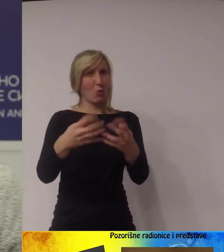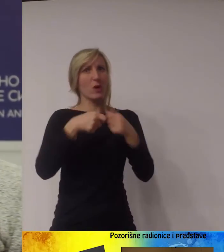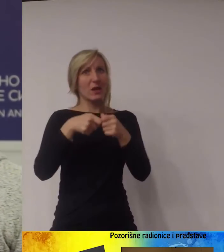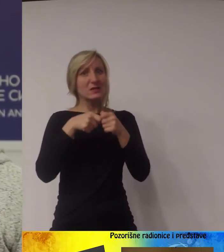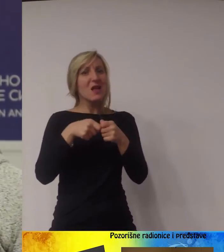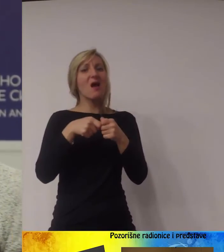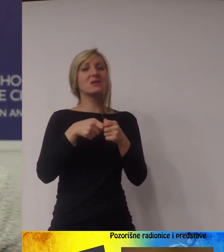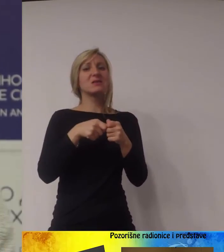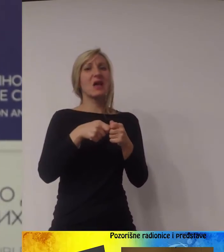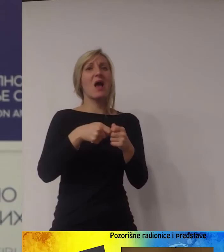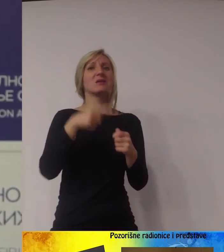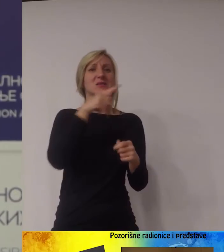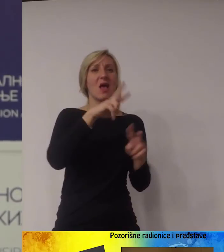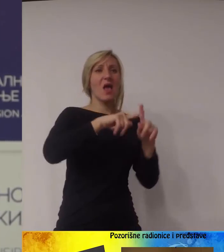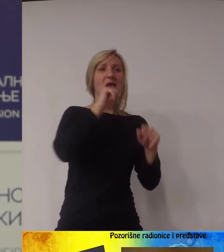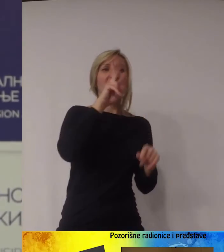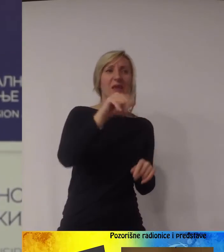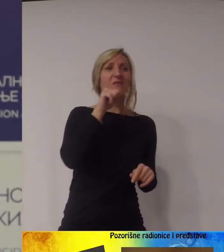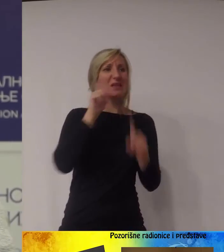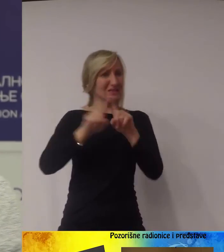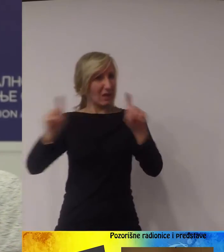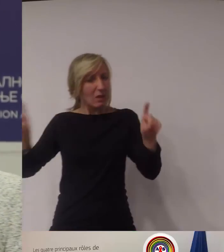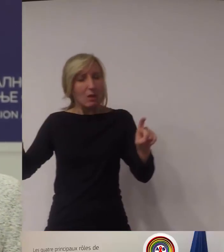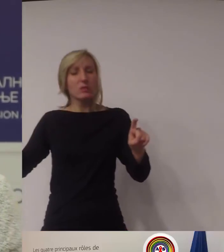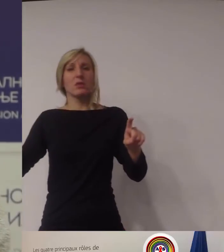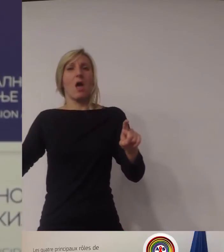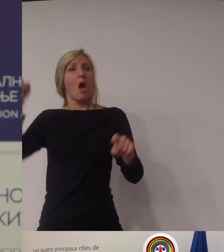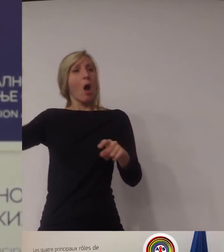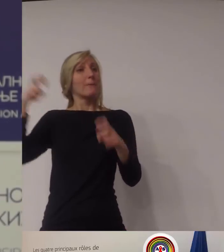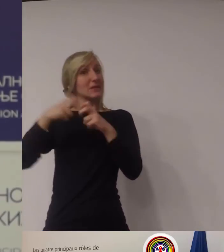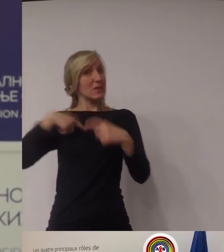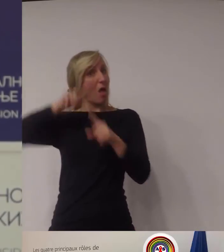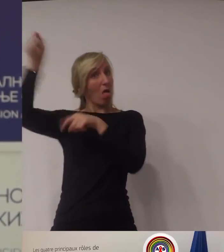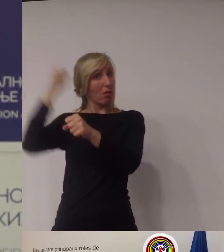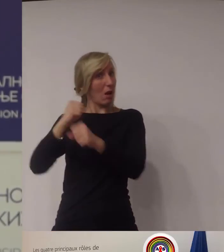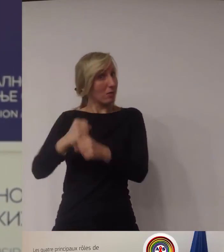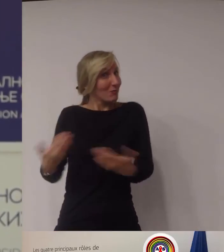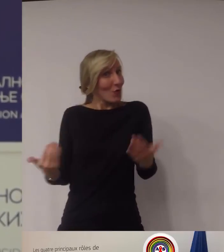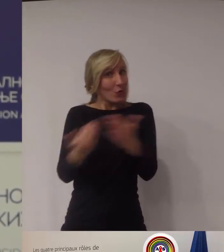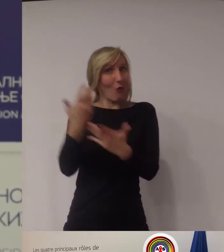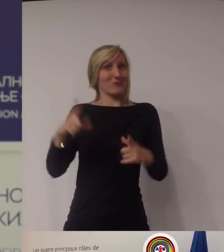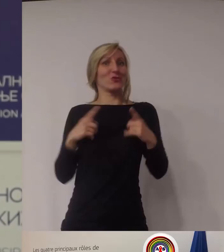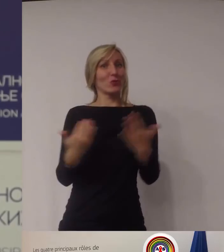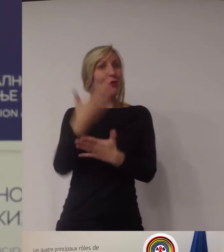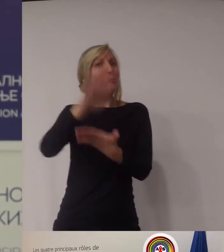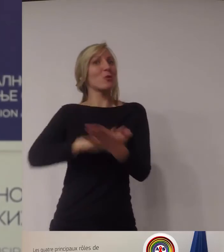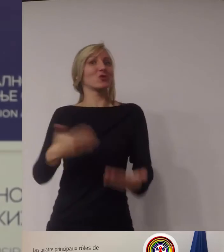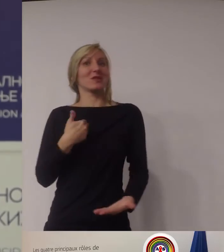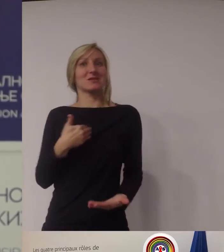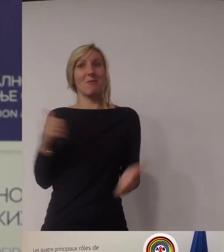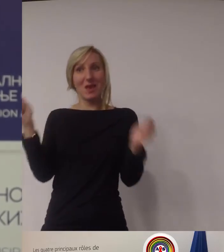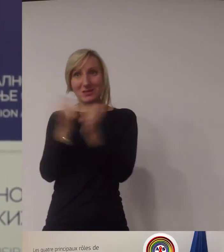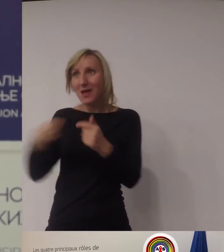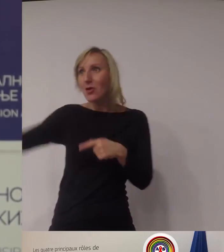za HIV/AIDS pri Evropskoj komisiji u Briselu. I to je za mene jedan novi život i jedan novi početak zajedno sa